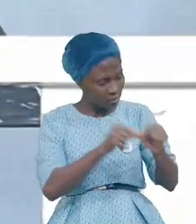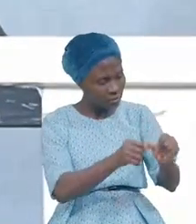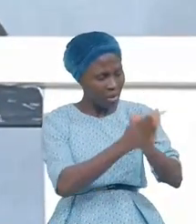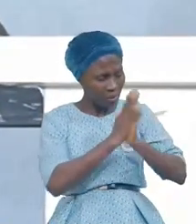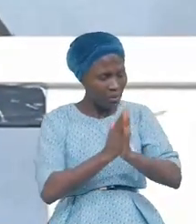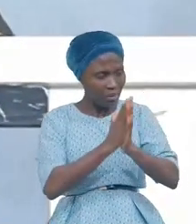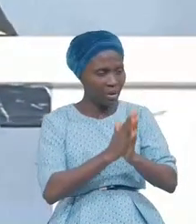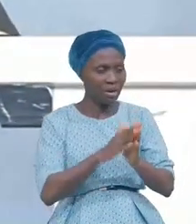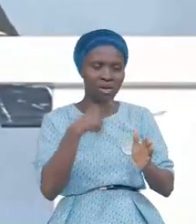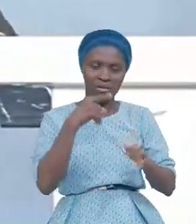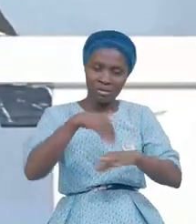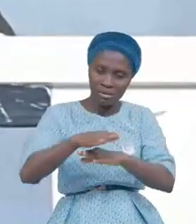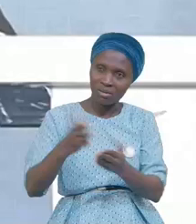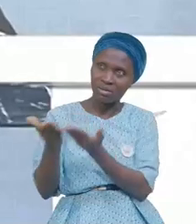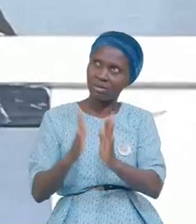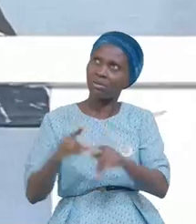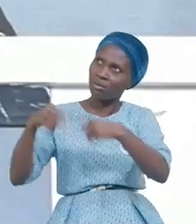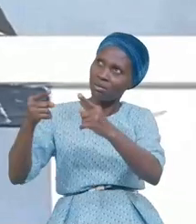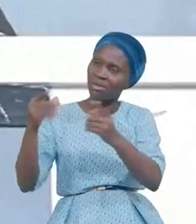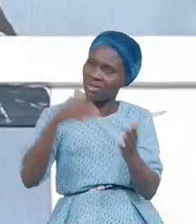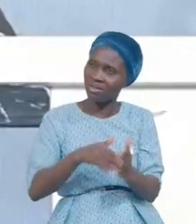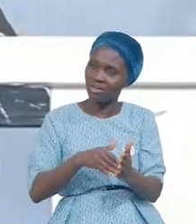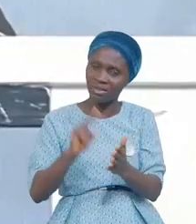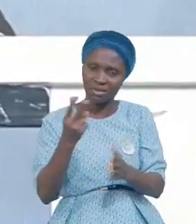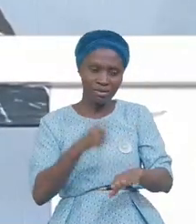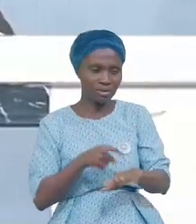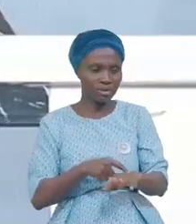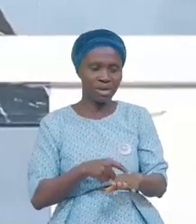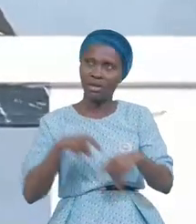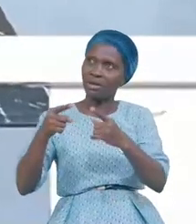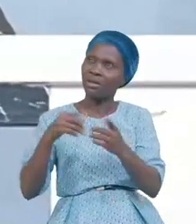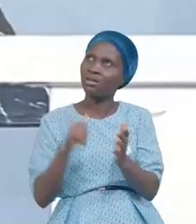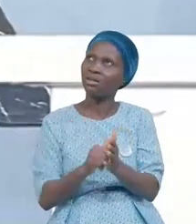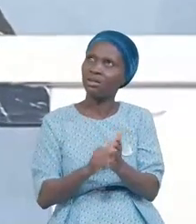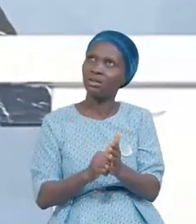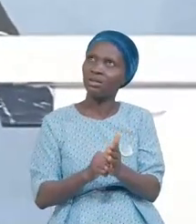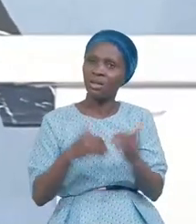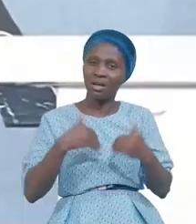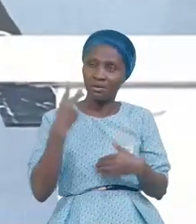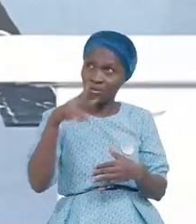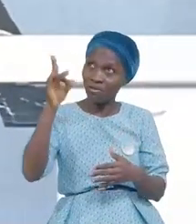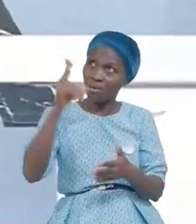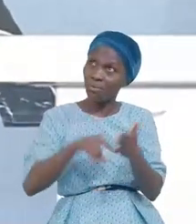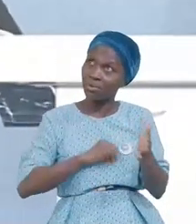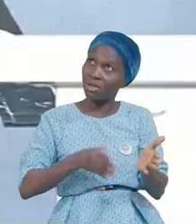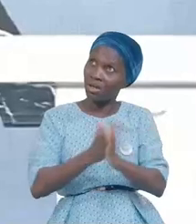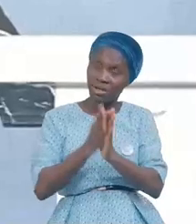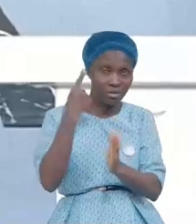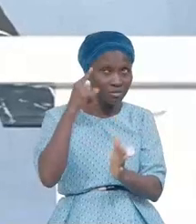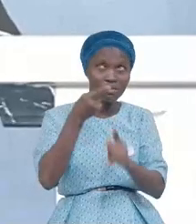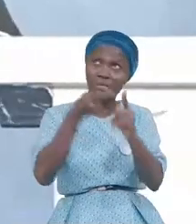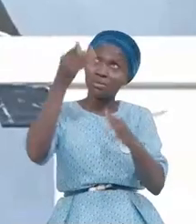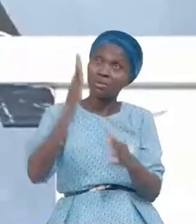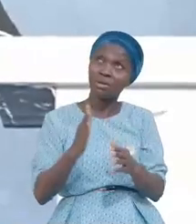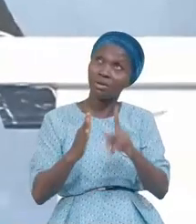deuxième fois. Et il est allé. Est-ce que tu as vu ce que je demande? Rien, pas encore. Et il a continué à